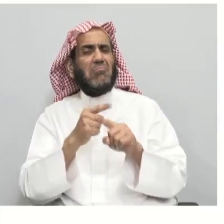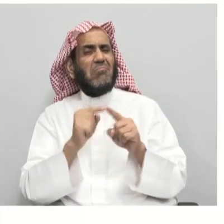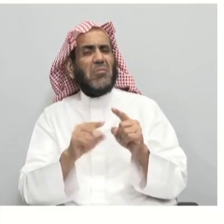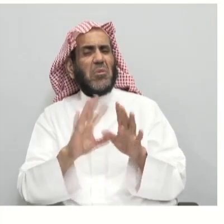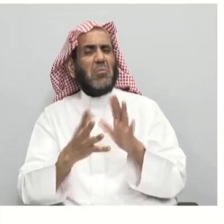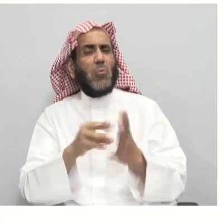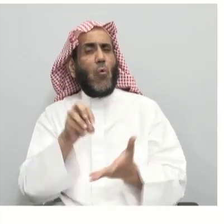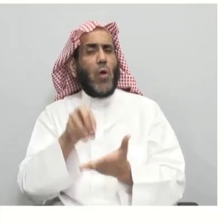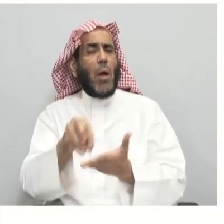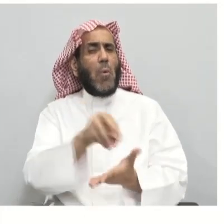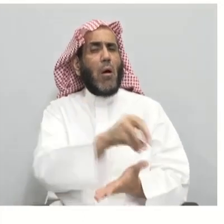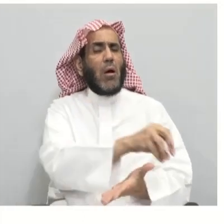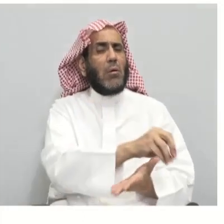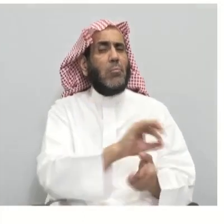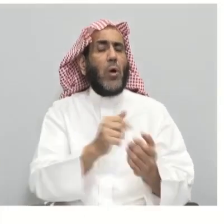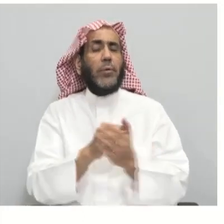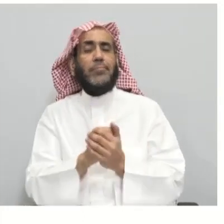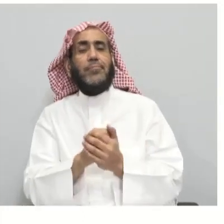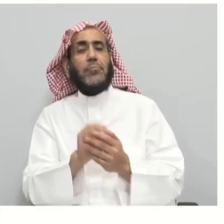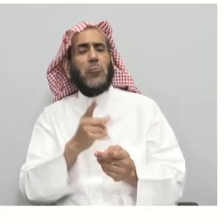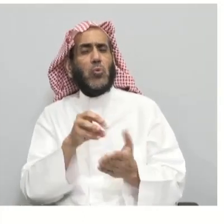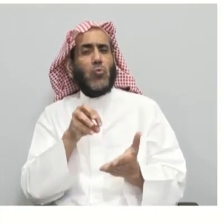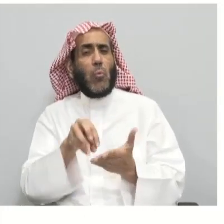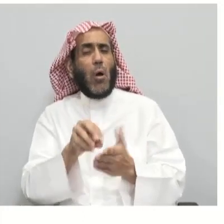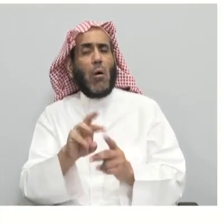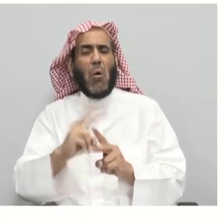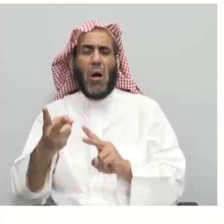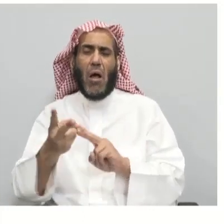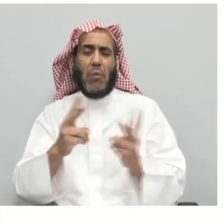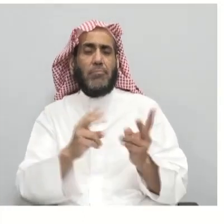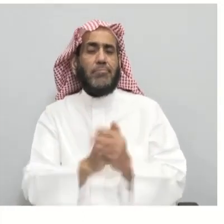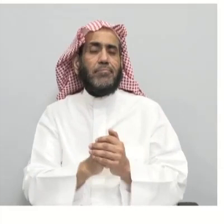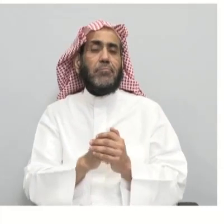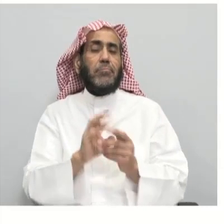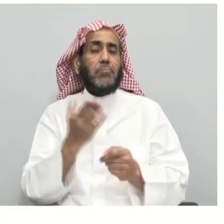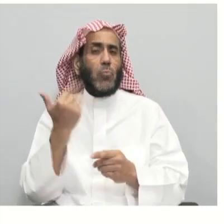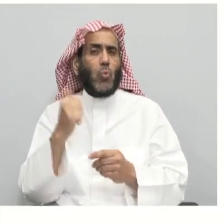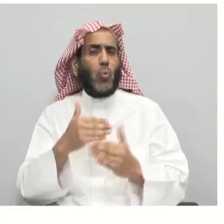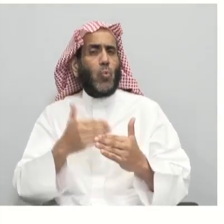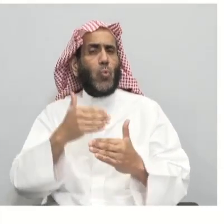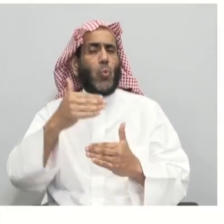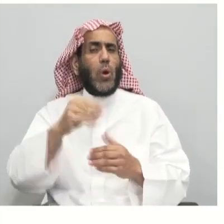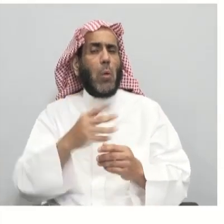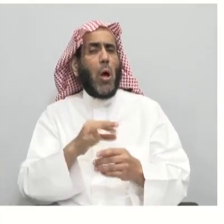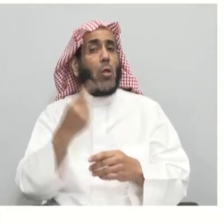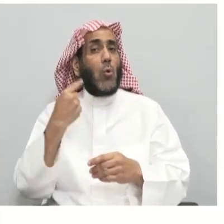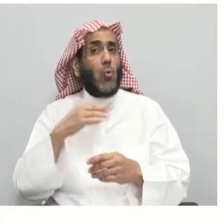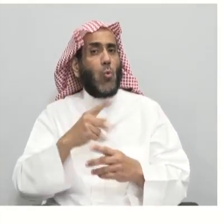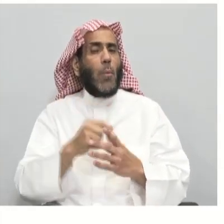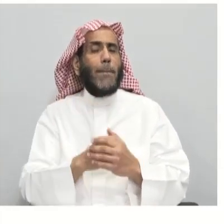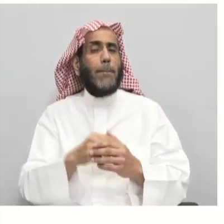موجوده في اماكن معينه ولا توجد في اماكن اخرى وكذلك كان هناك تطور في بعض العلوم